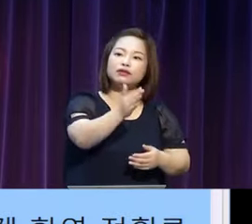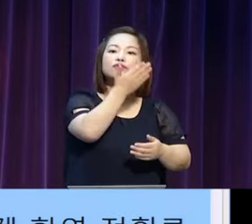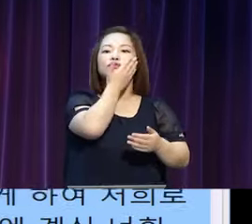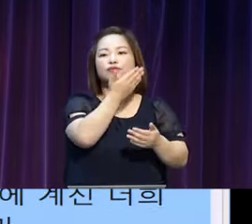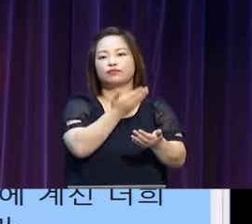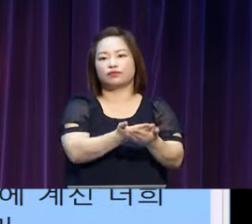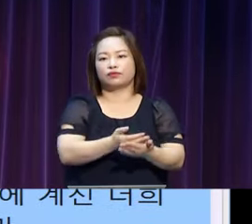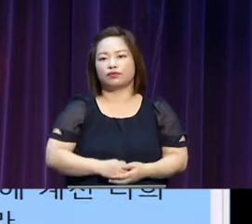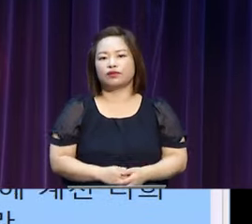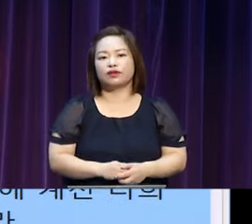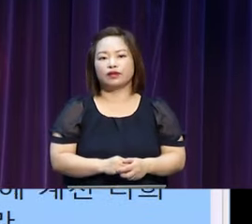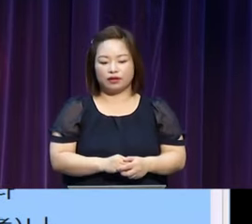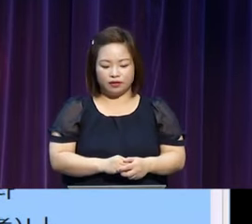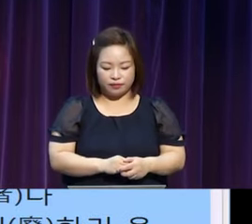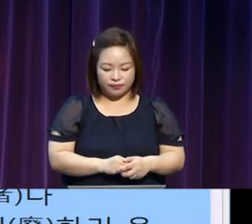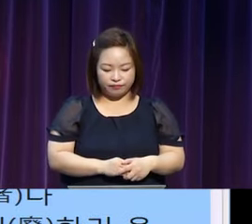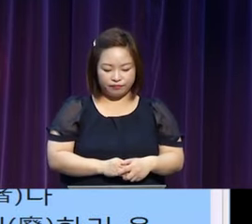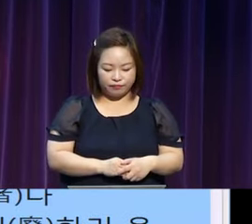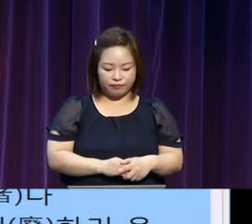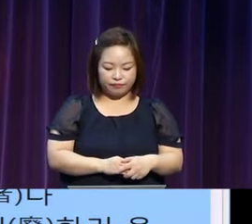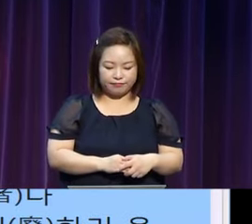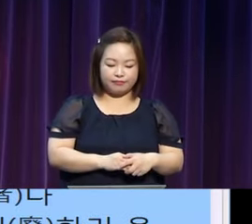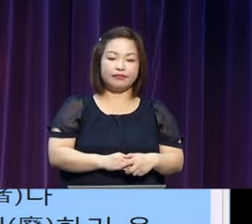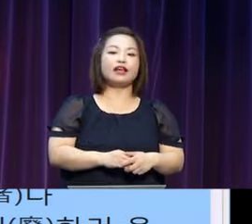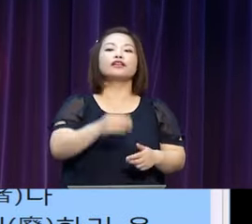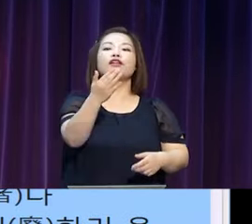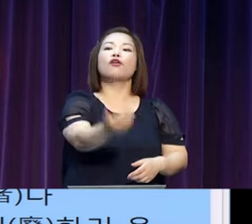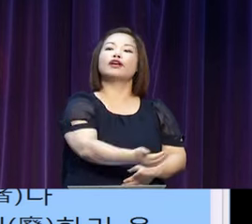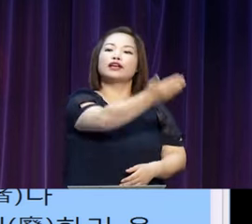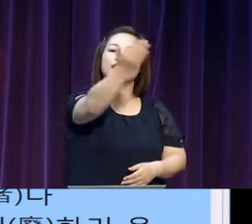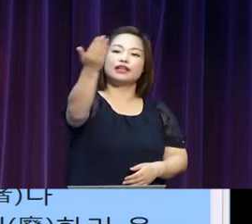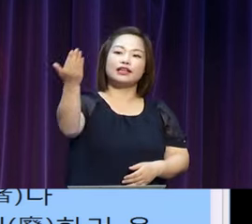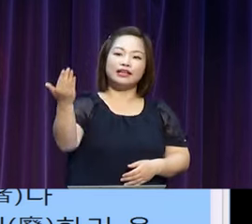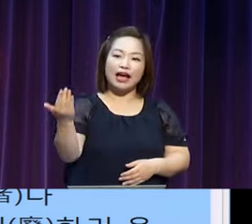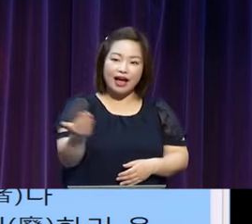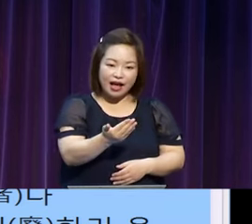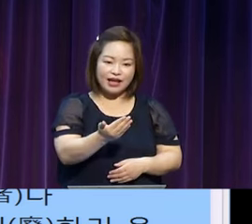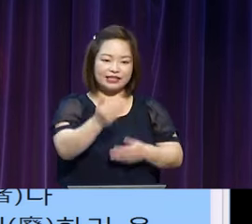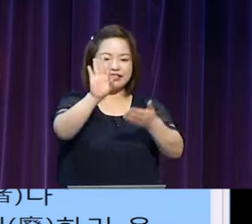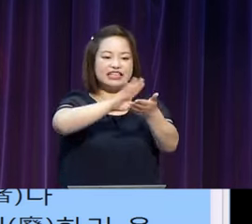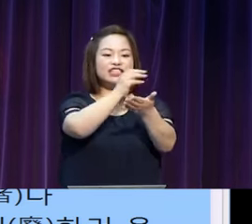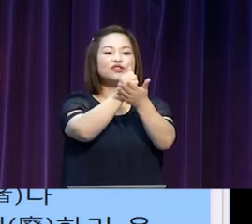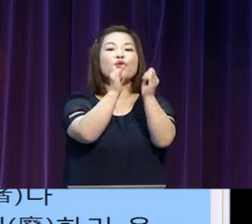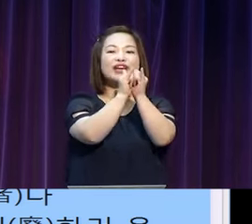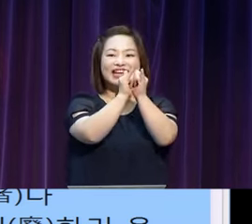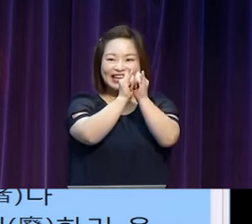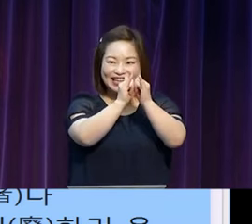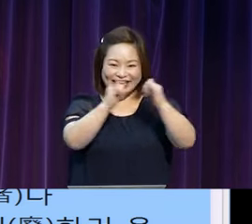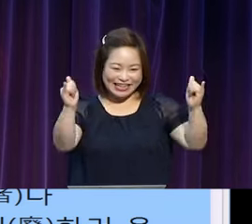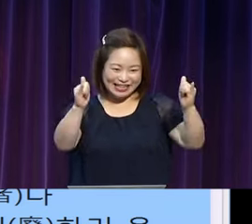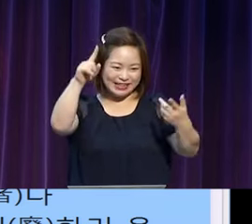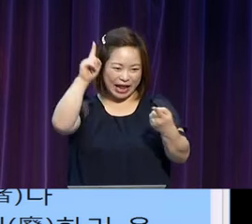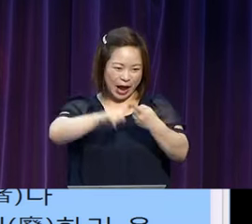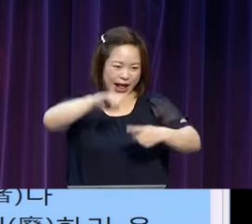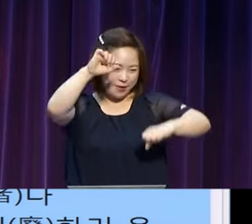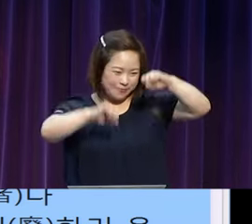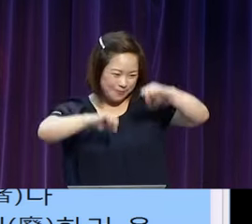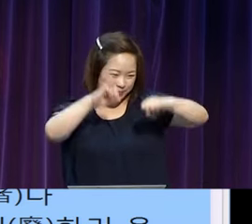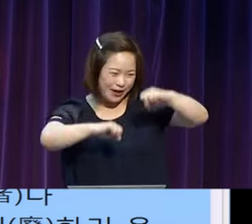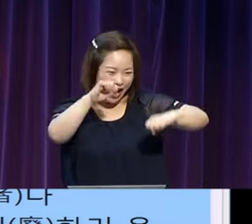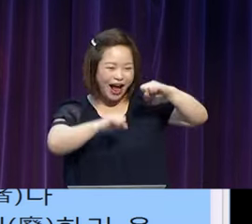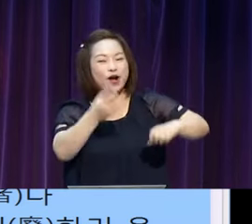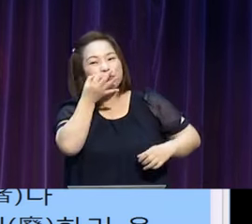그것처럼 16절에 이같이 너희 빛을 사람 앞에 비추게 하여 저희로